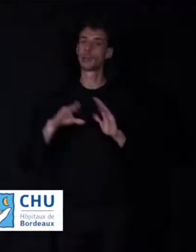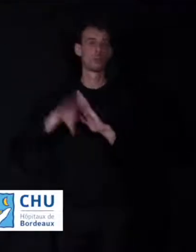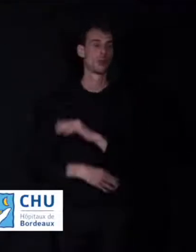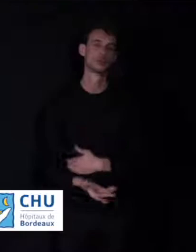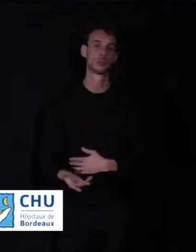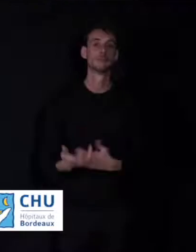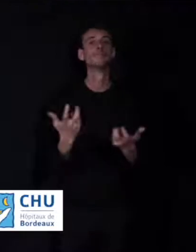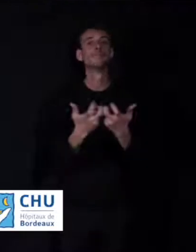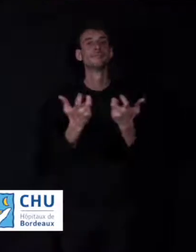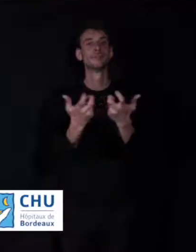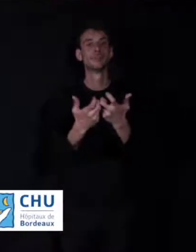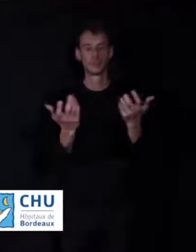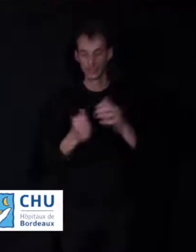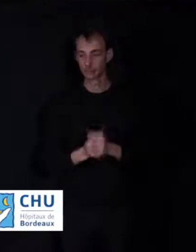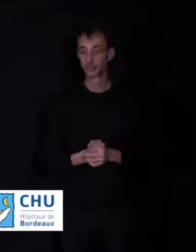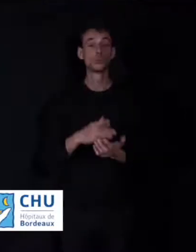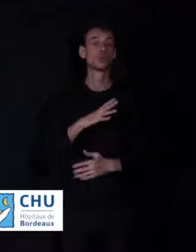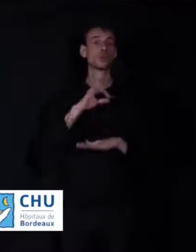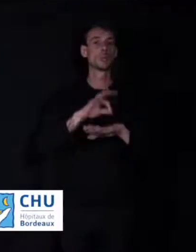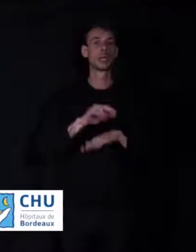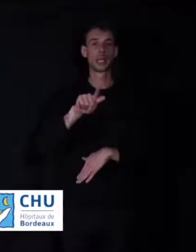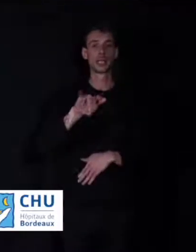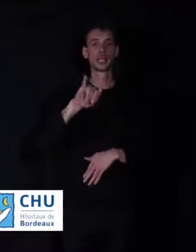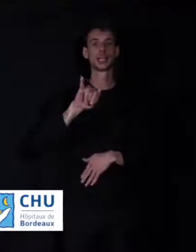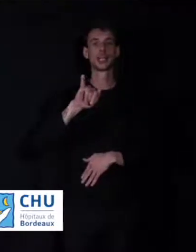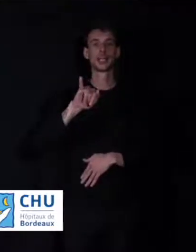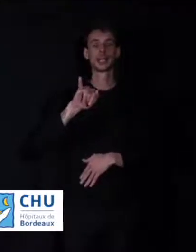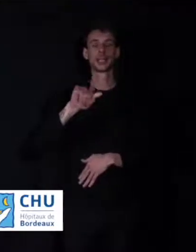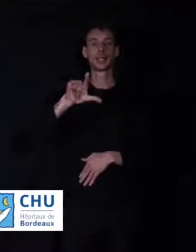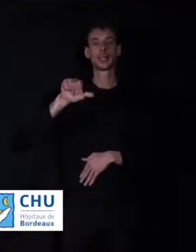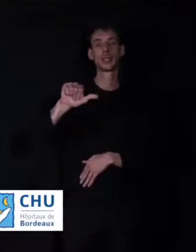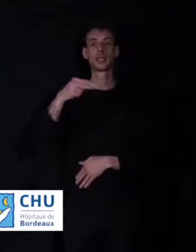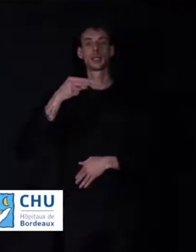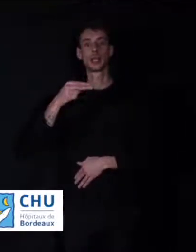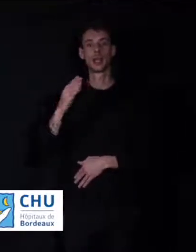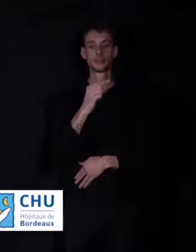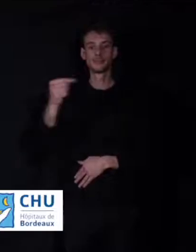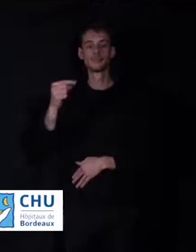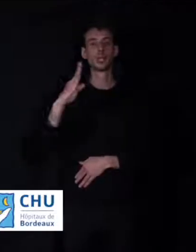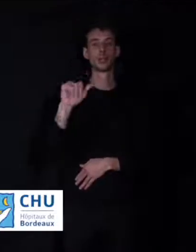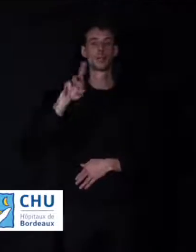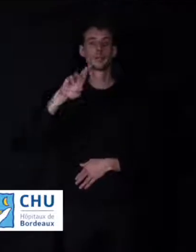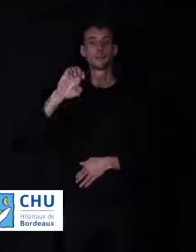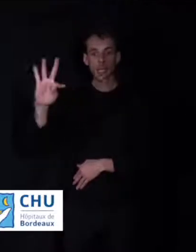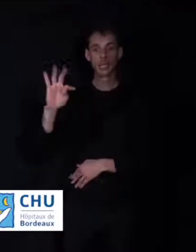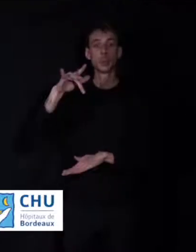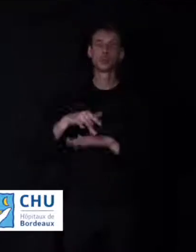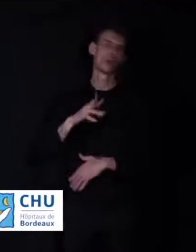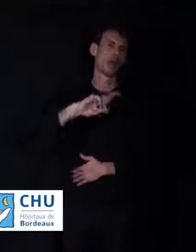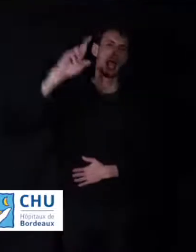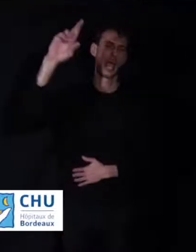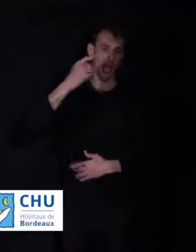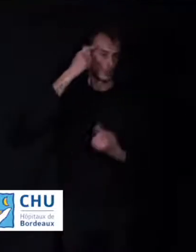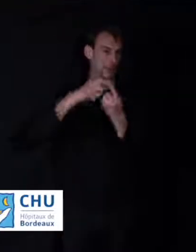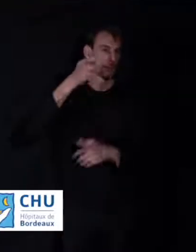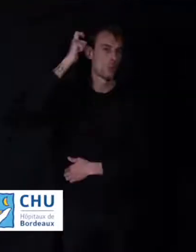des syndromes de Guillain-Barré, une complication rare, très très rare, neurologique, après des vaccinations de la grippe. Mais finalement,